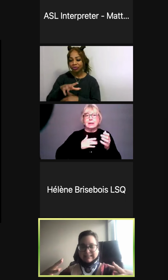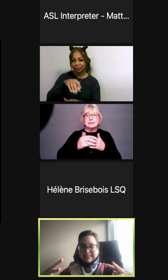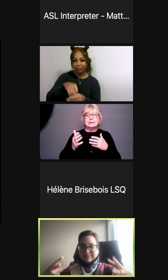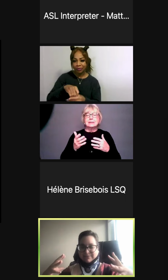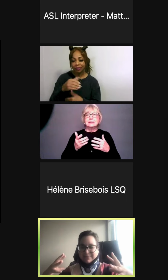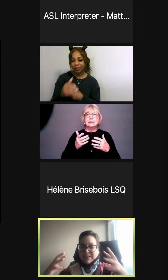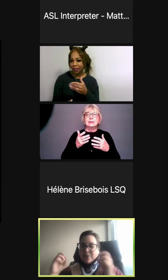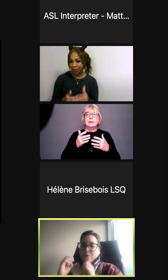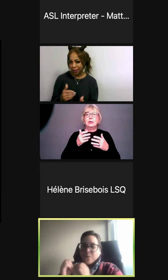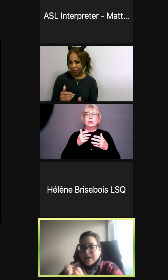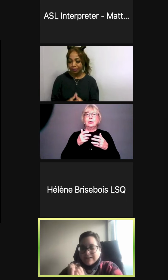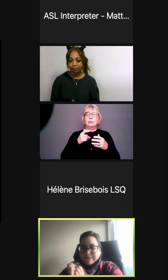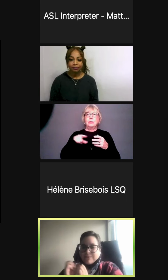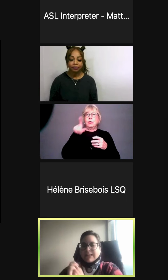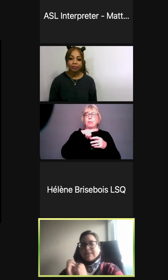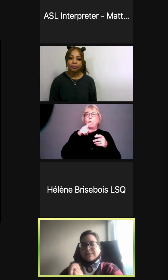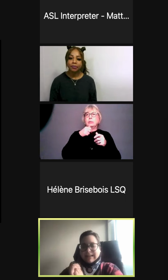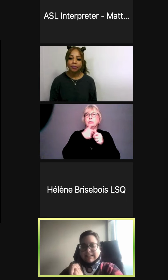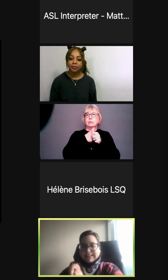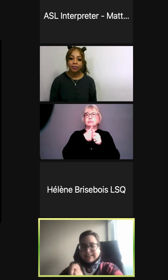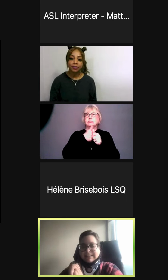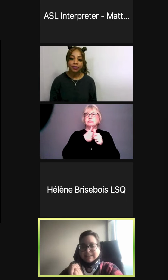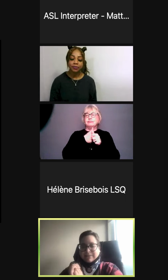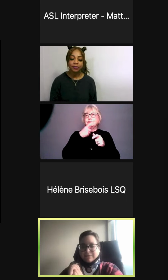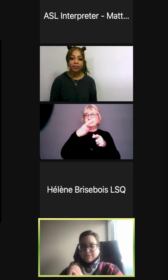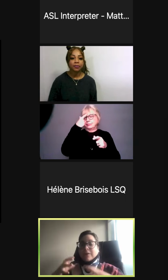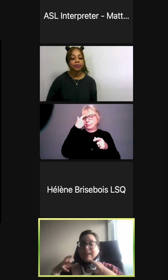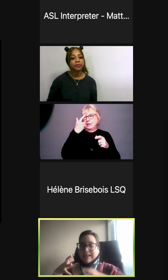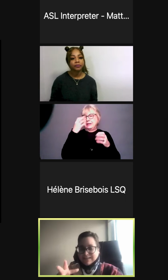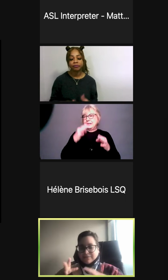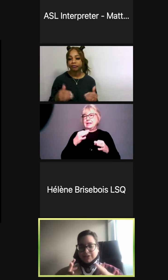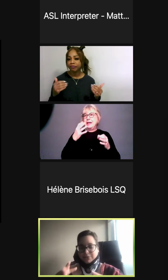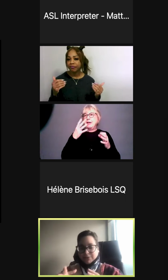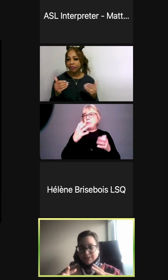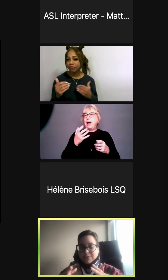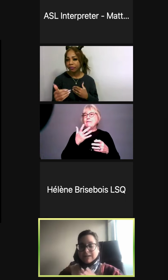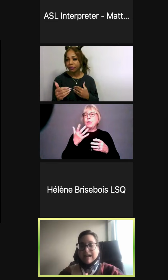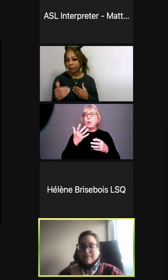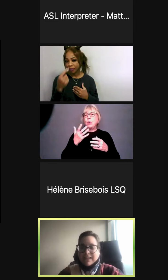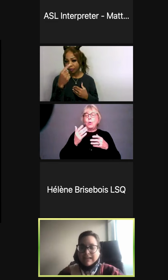décidé quel genre d'espace que vous allez élaborer,